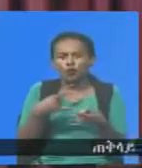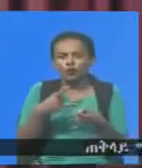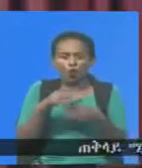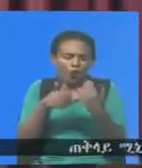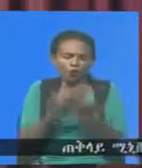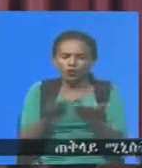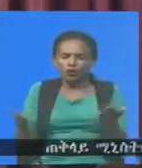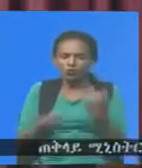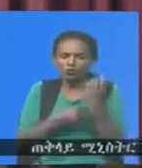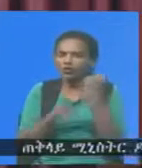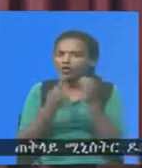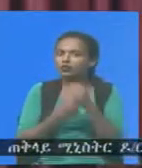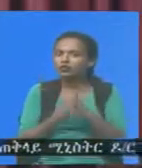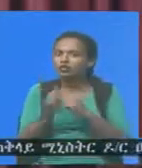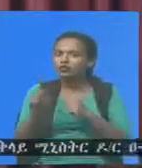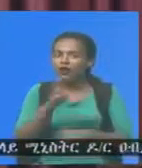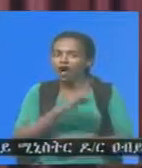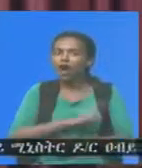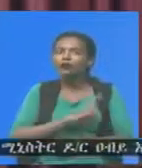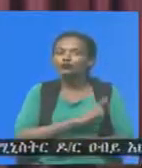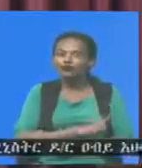ነገር ፖለቲካ ብቻ አይደለም፣ ሃይማኖትም።